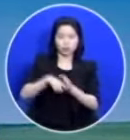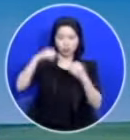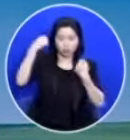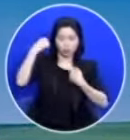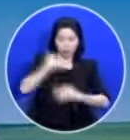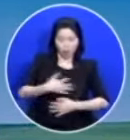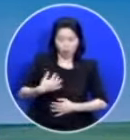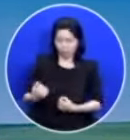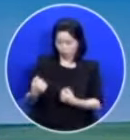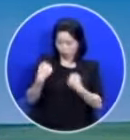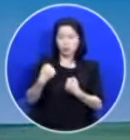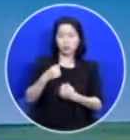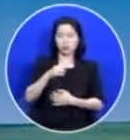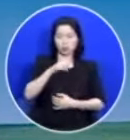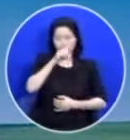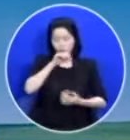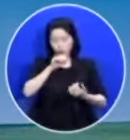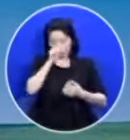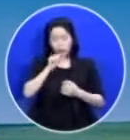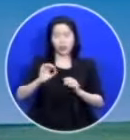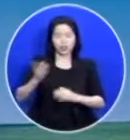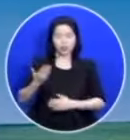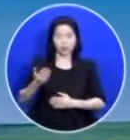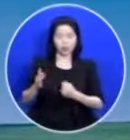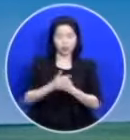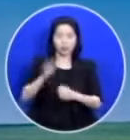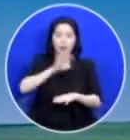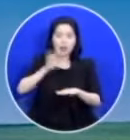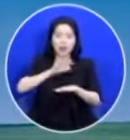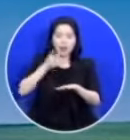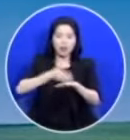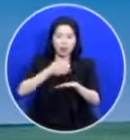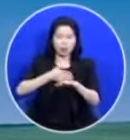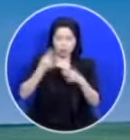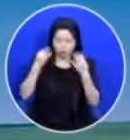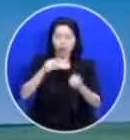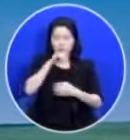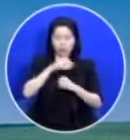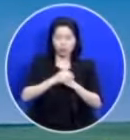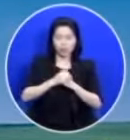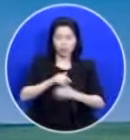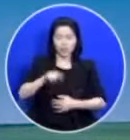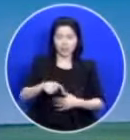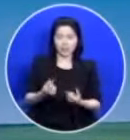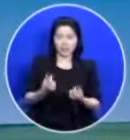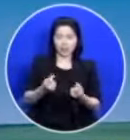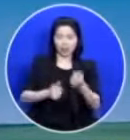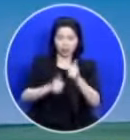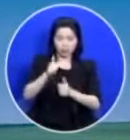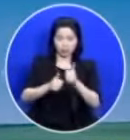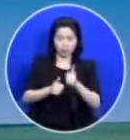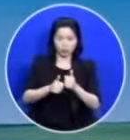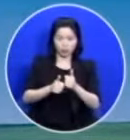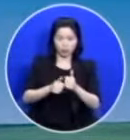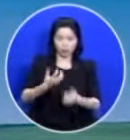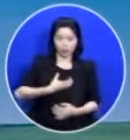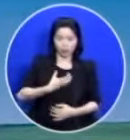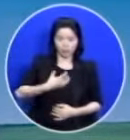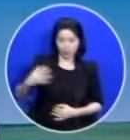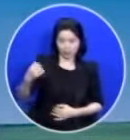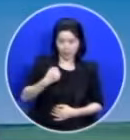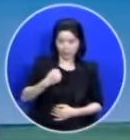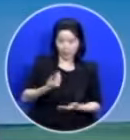정말 숨이 넘어가는 순간까지 했다고 합니다 저는 이러한 선수들 메달을 따기 위해 정말